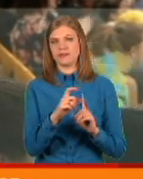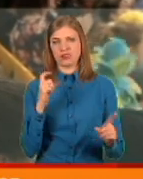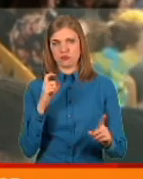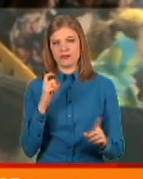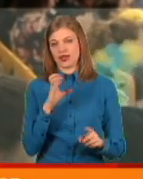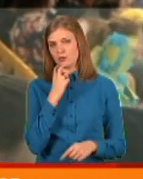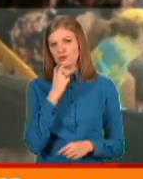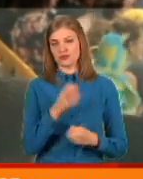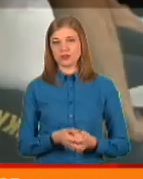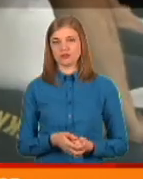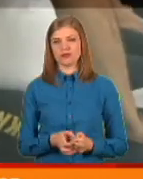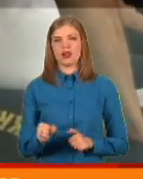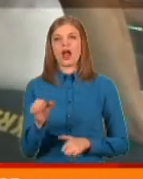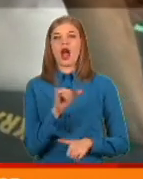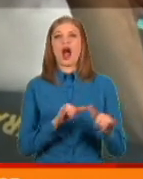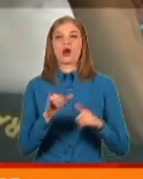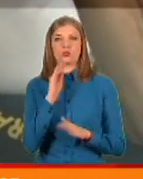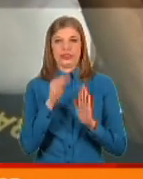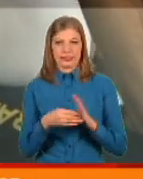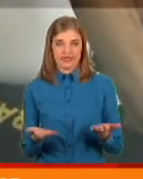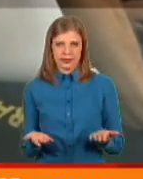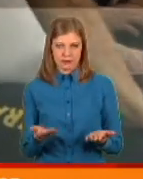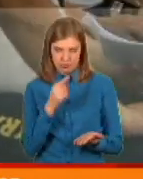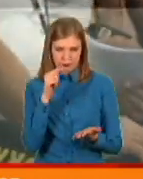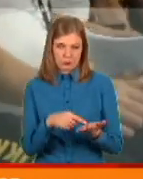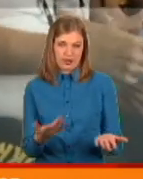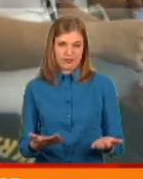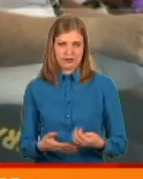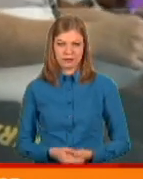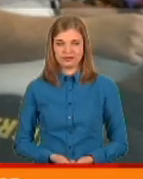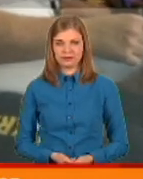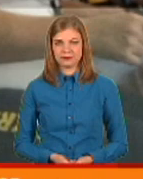відповідають з усмішкою. А куди ми дінемося?